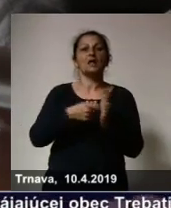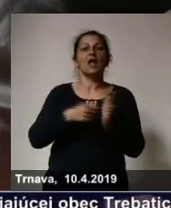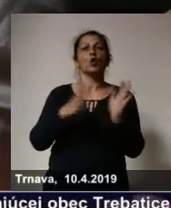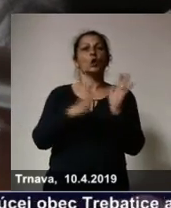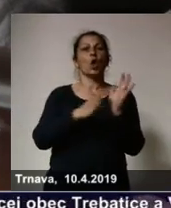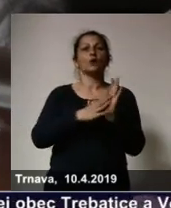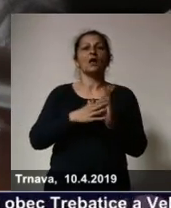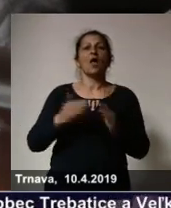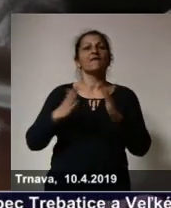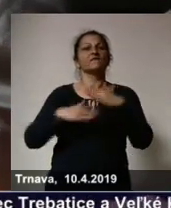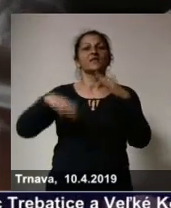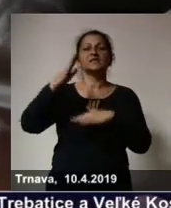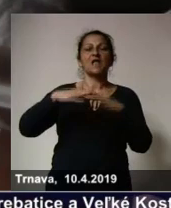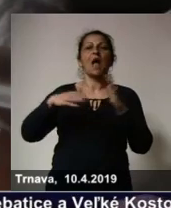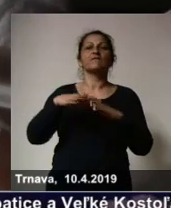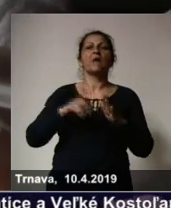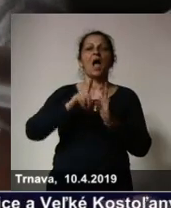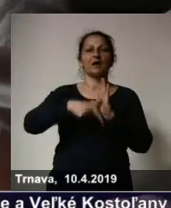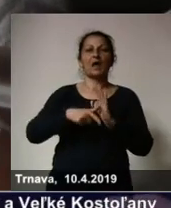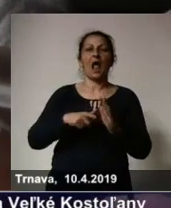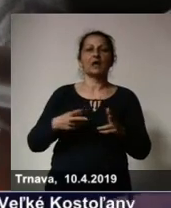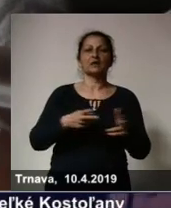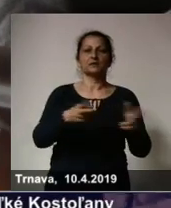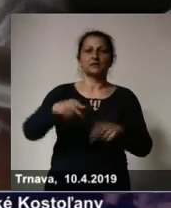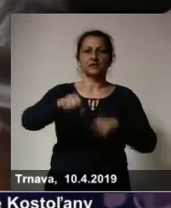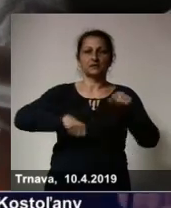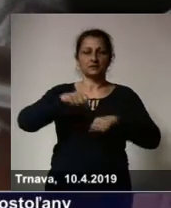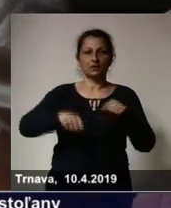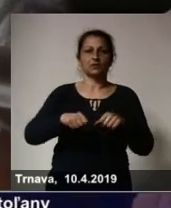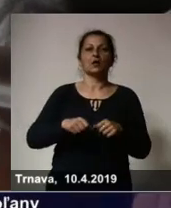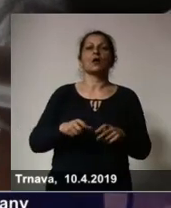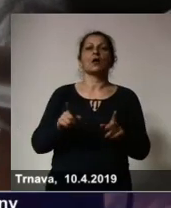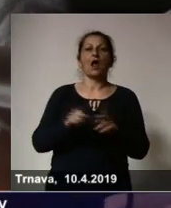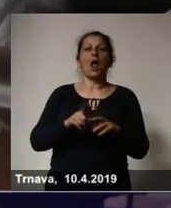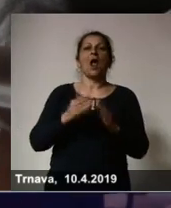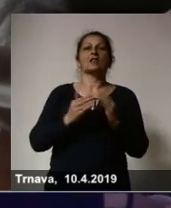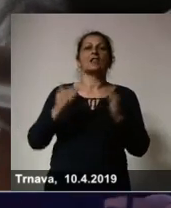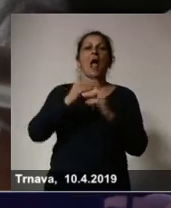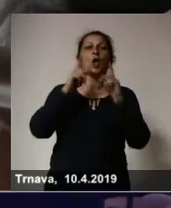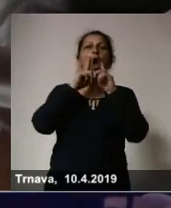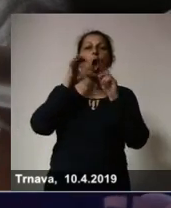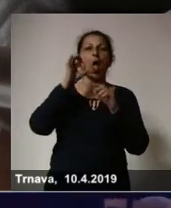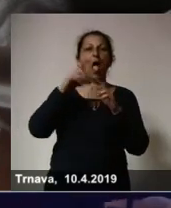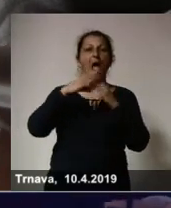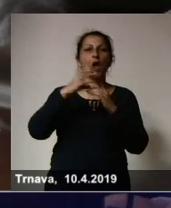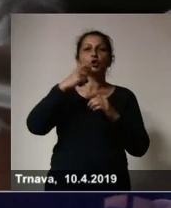výstavbu cyklotrás v kraji. Jednou z úspešných uchádzačov bol aj mikroregión nad Holeškou, ktorému bolo prislúbených